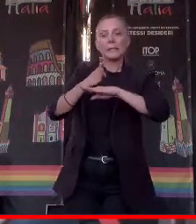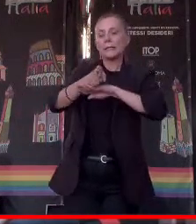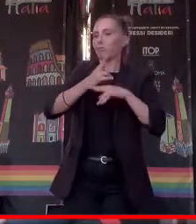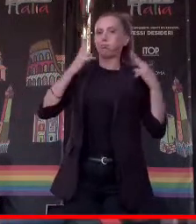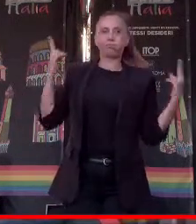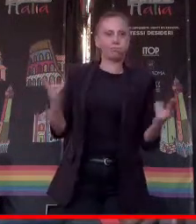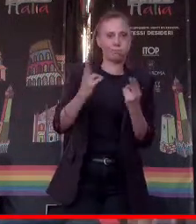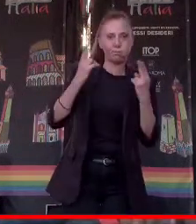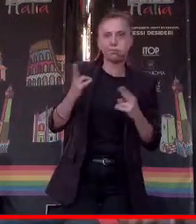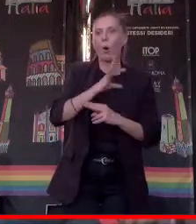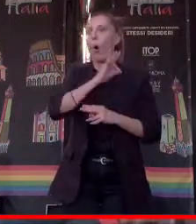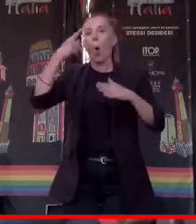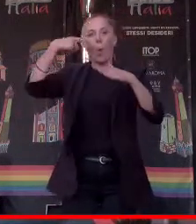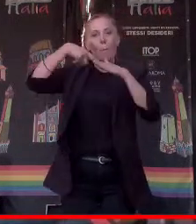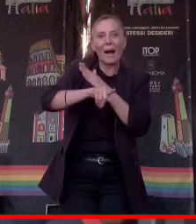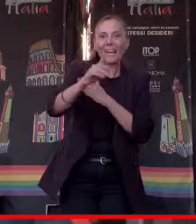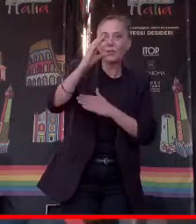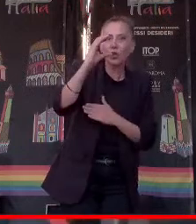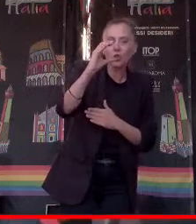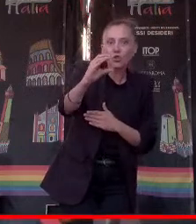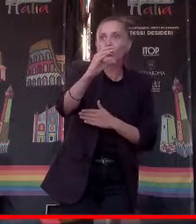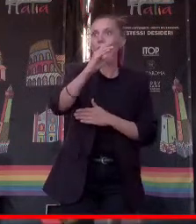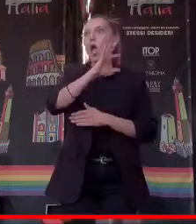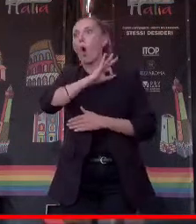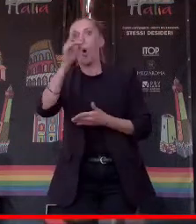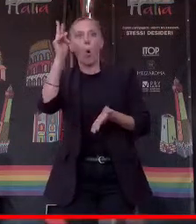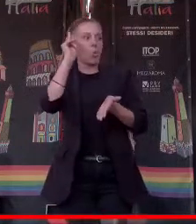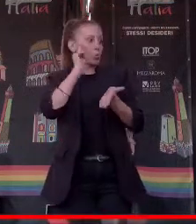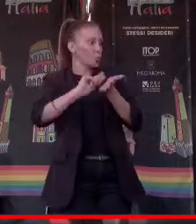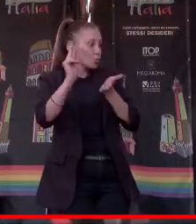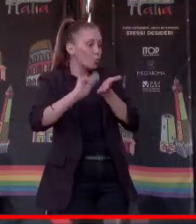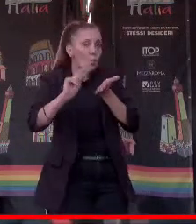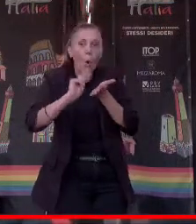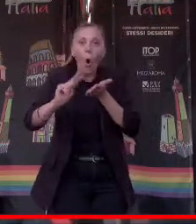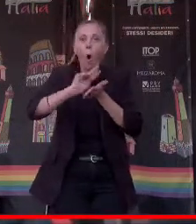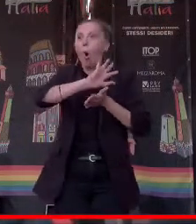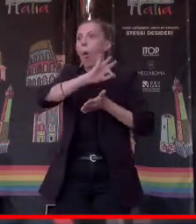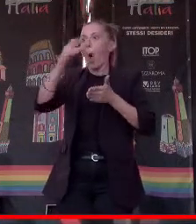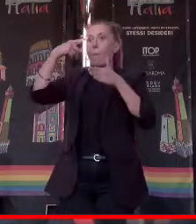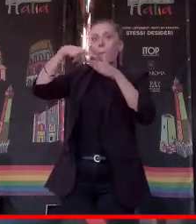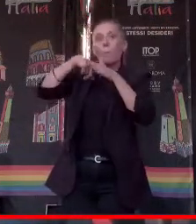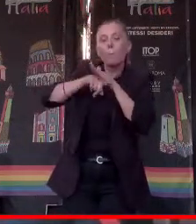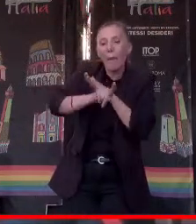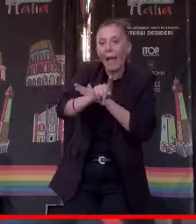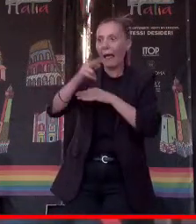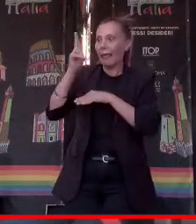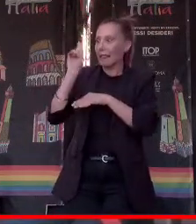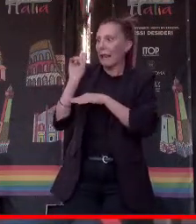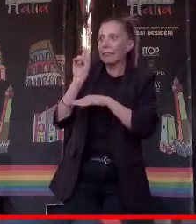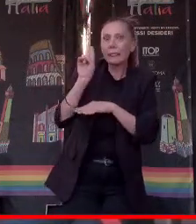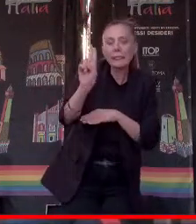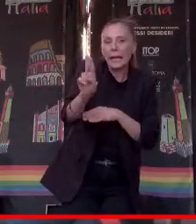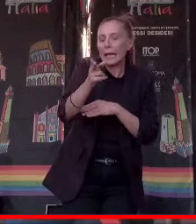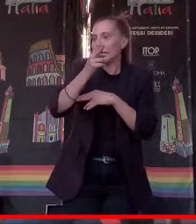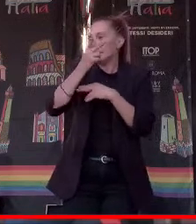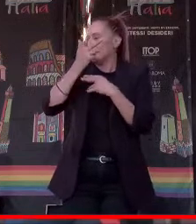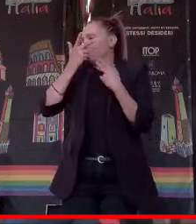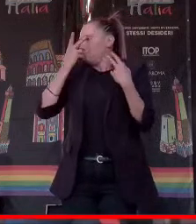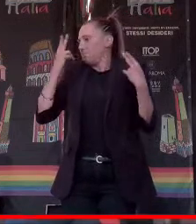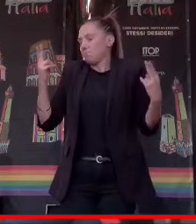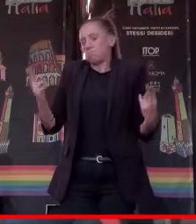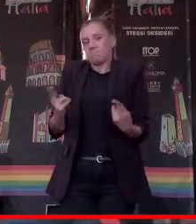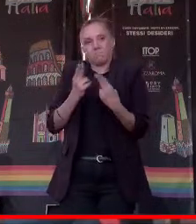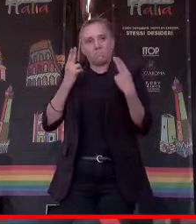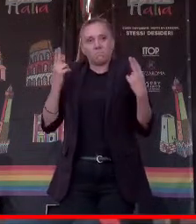a prendere la metro C e arrivare al centro. Andare a scuola e prendere la metro bene. Cioè io rispetto tutti, sotto. Ma queste sono le cose